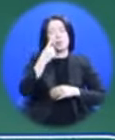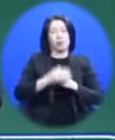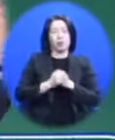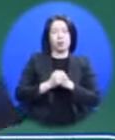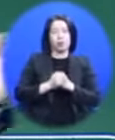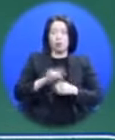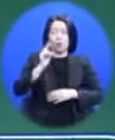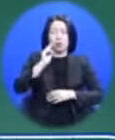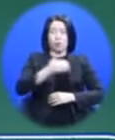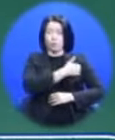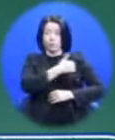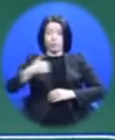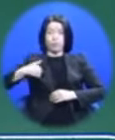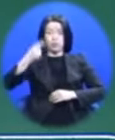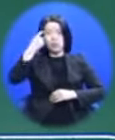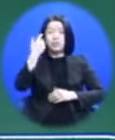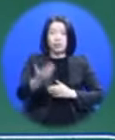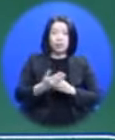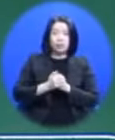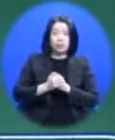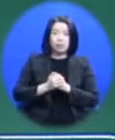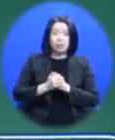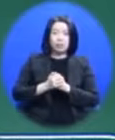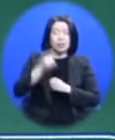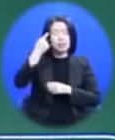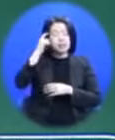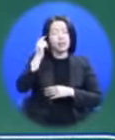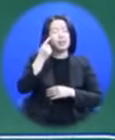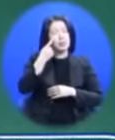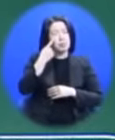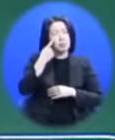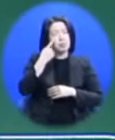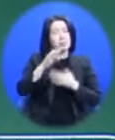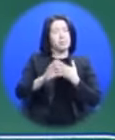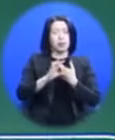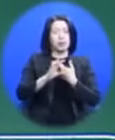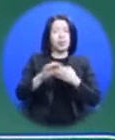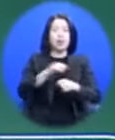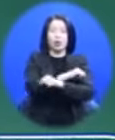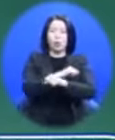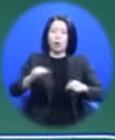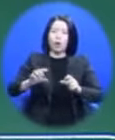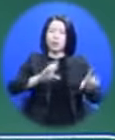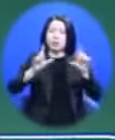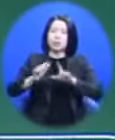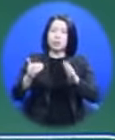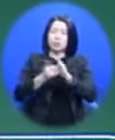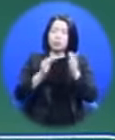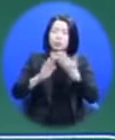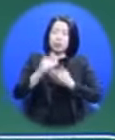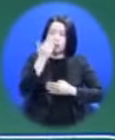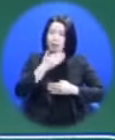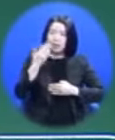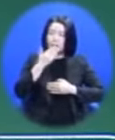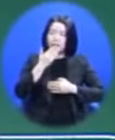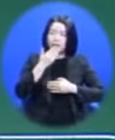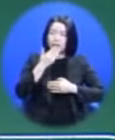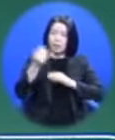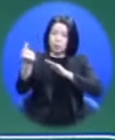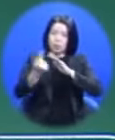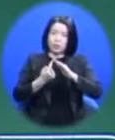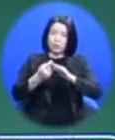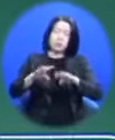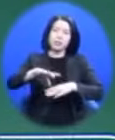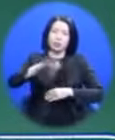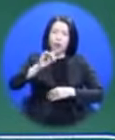아주 넉넉했을까요? 생각해 보건대 이제 광야 생활 마치고 가나안에 들어와서 열매를 거둔 그 첫 열매를